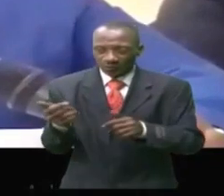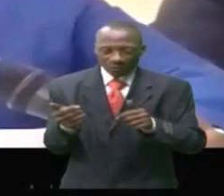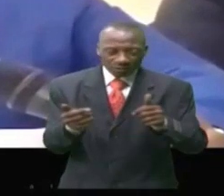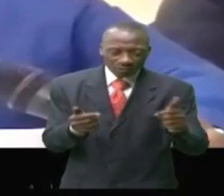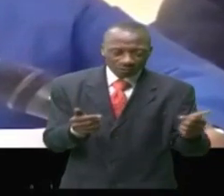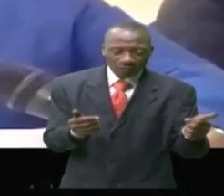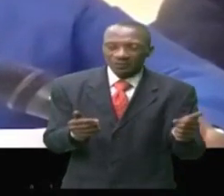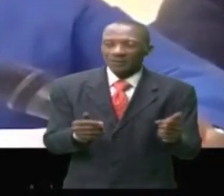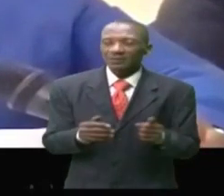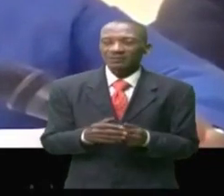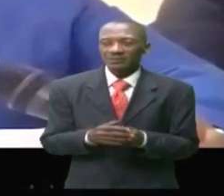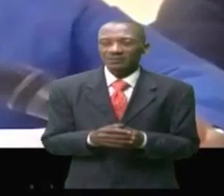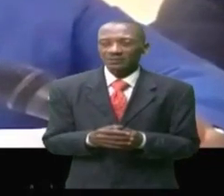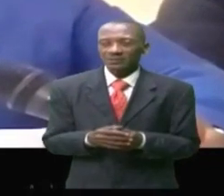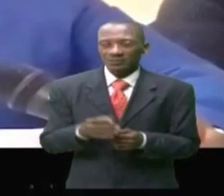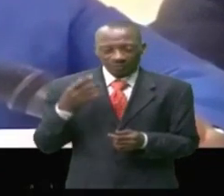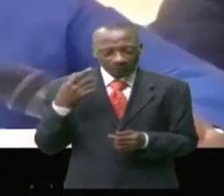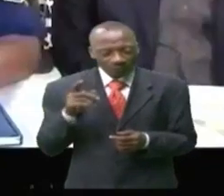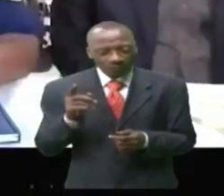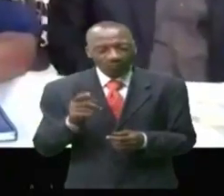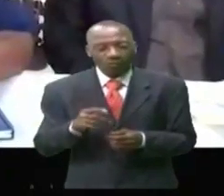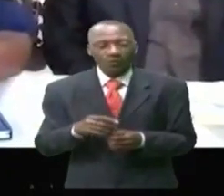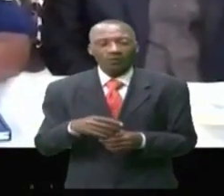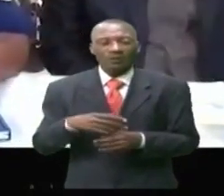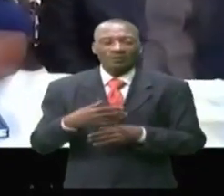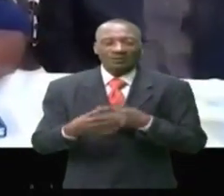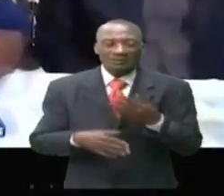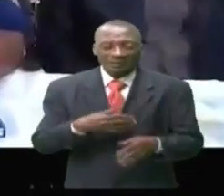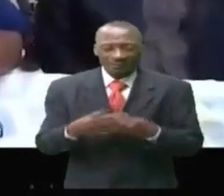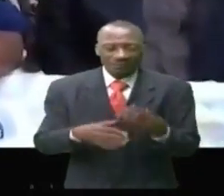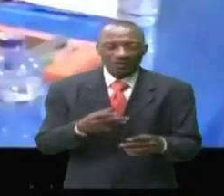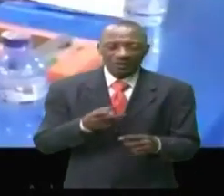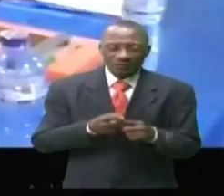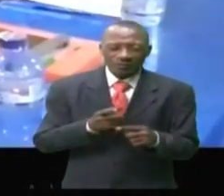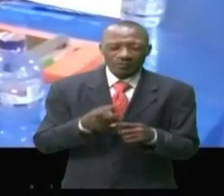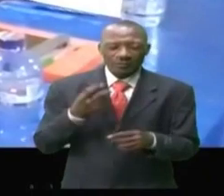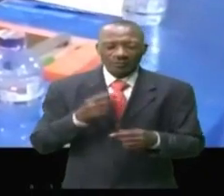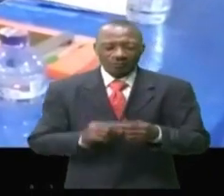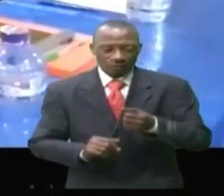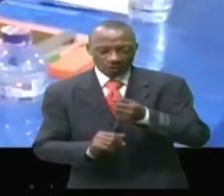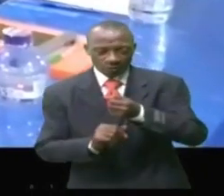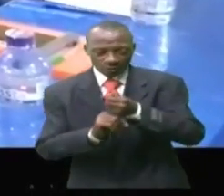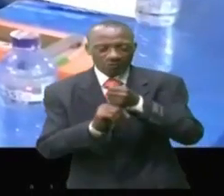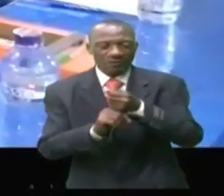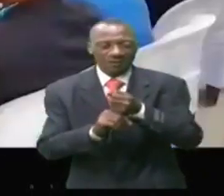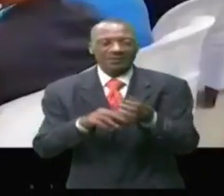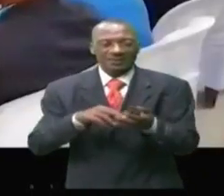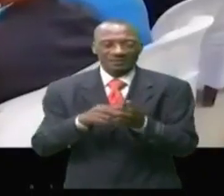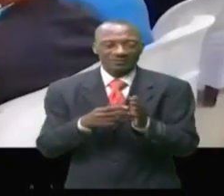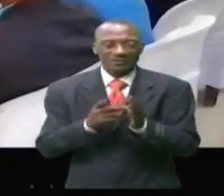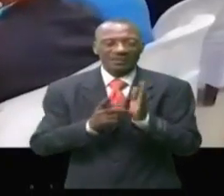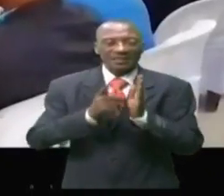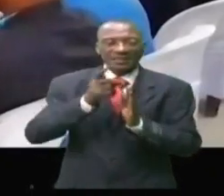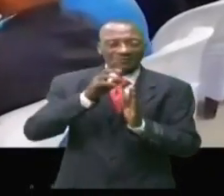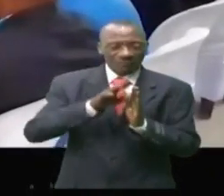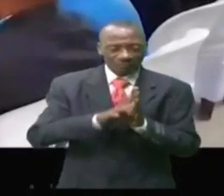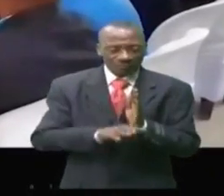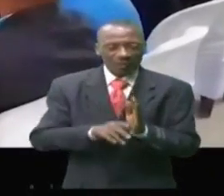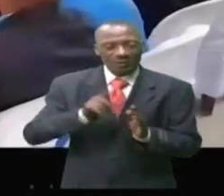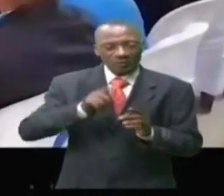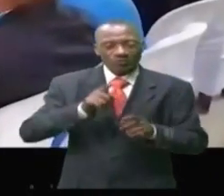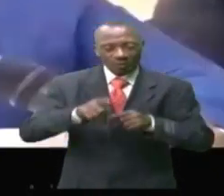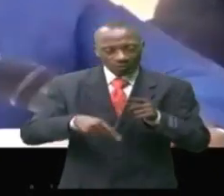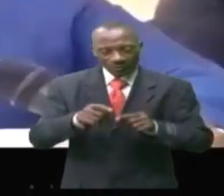du développement rural, à travers le PROADER, exécute la vision du développement à la base prônée par le chef de l'État, Félix-Antoine